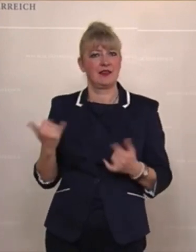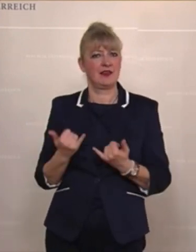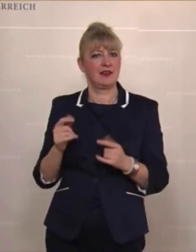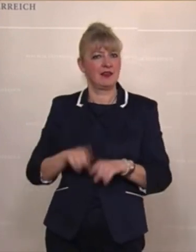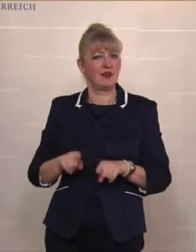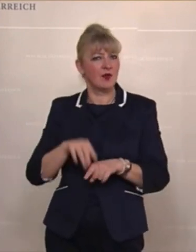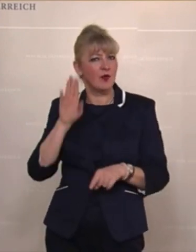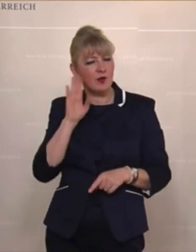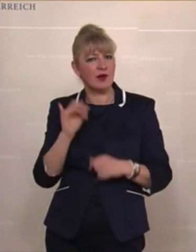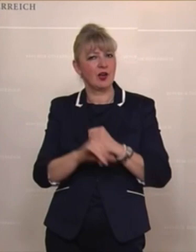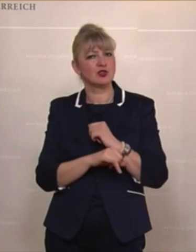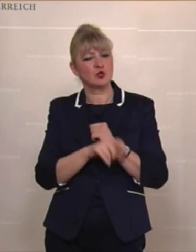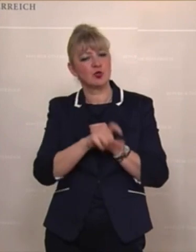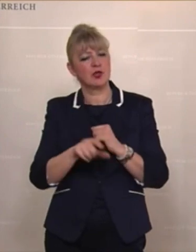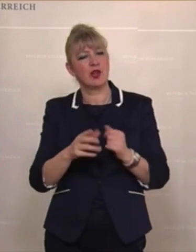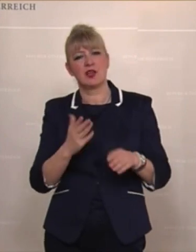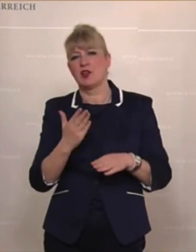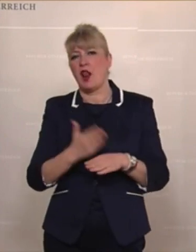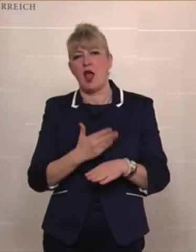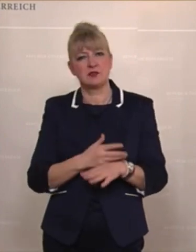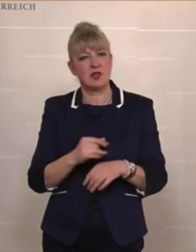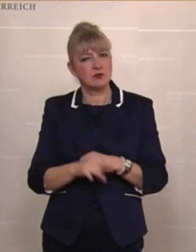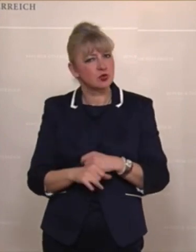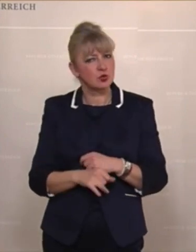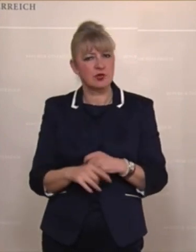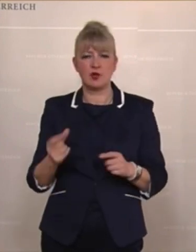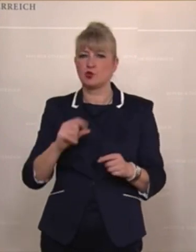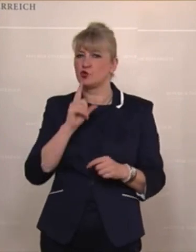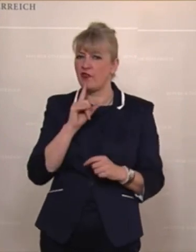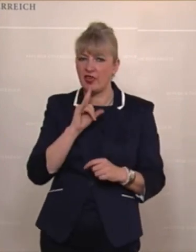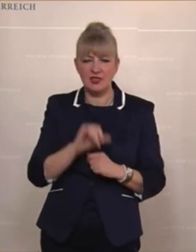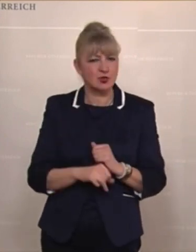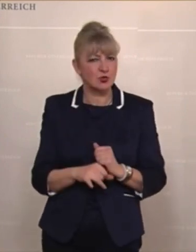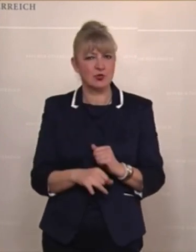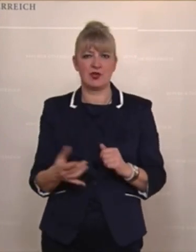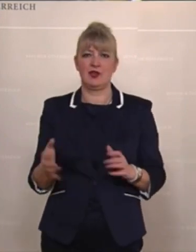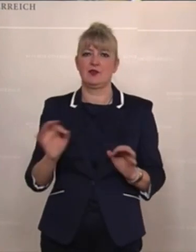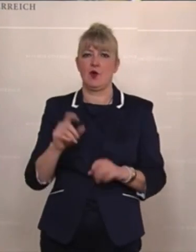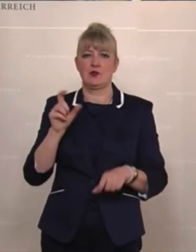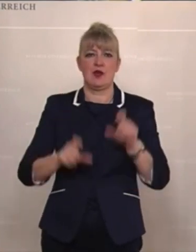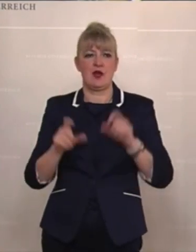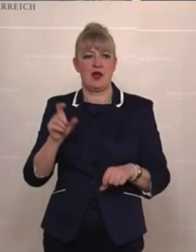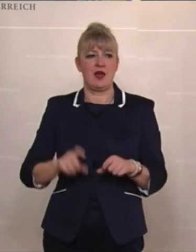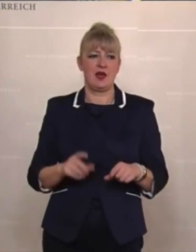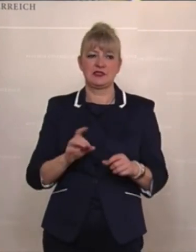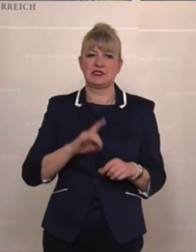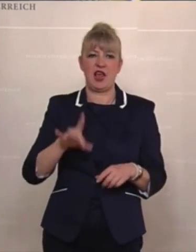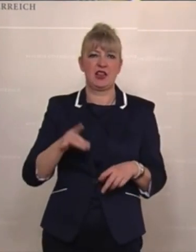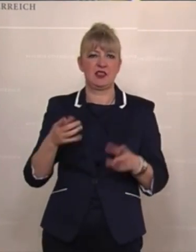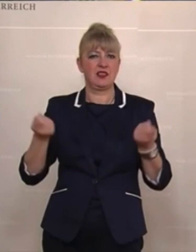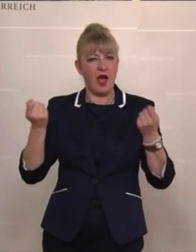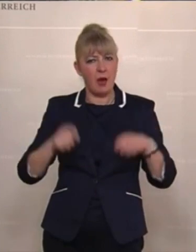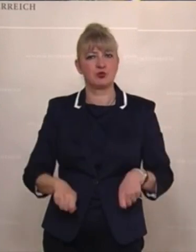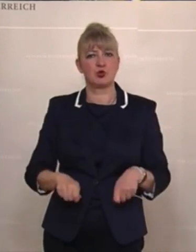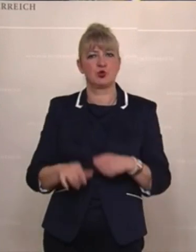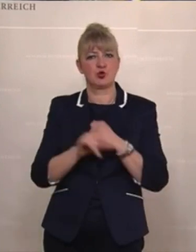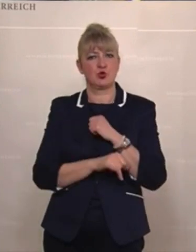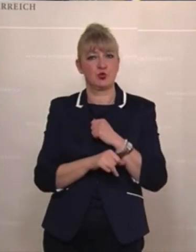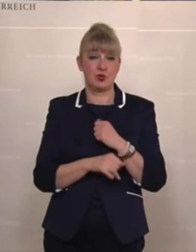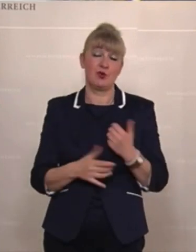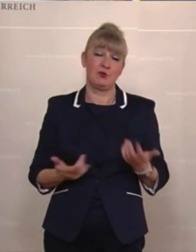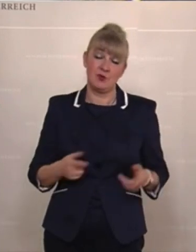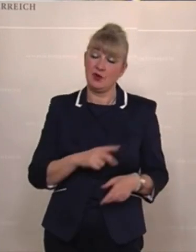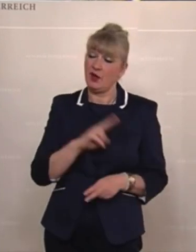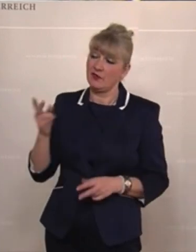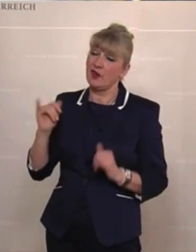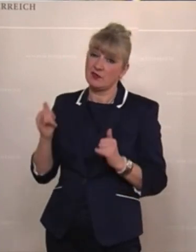die Studierenden studieren zu langsam, die Studierenden studieren zu wenig und die Studierenden schließen zu selten ab. Ja, da müssen